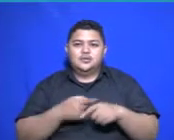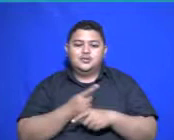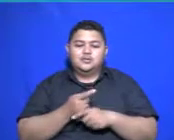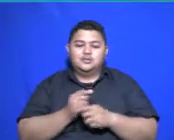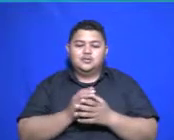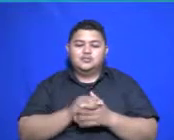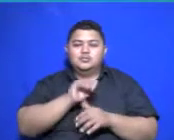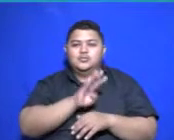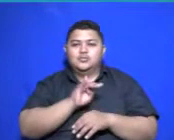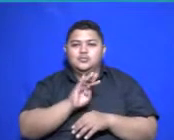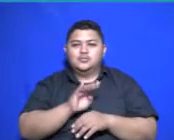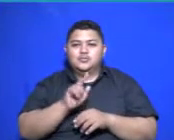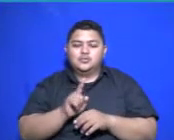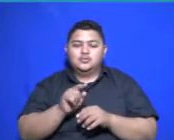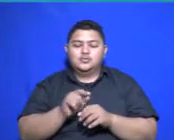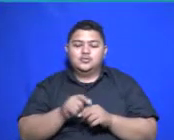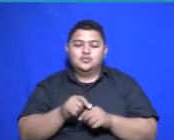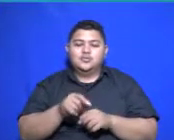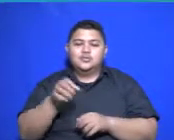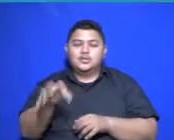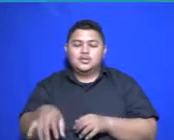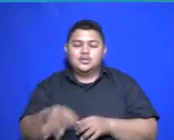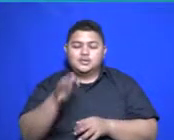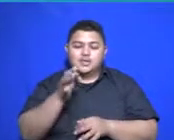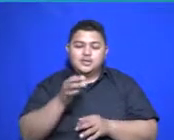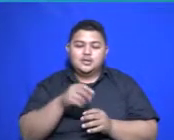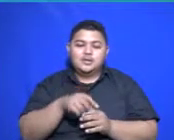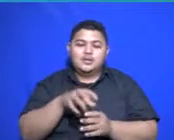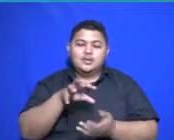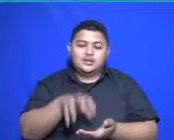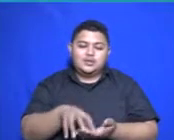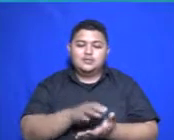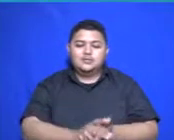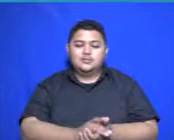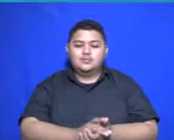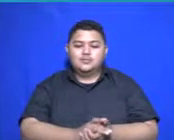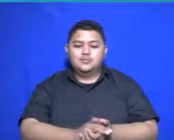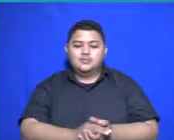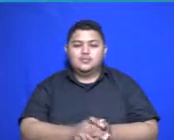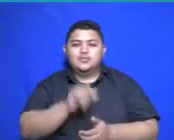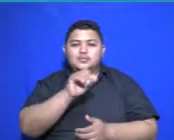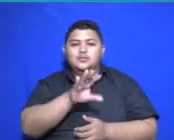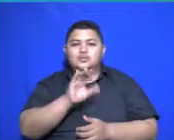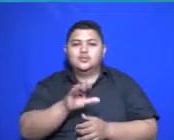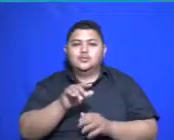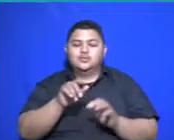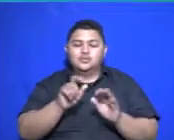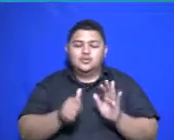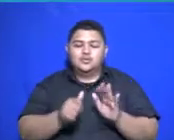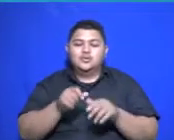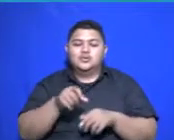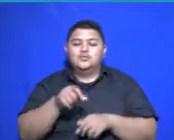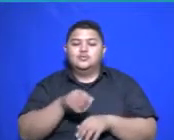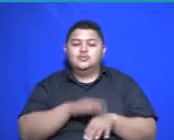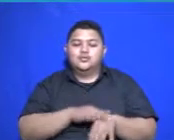ada 441 desa adat selama 4 tahun. Kemudian cagar budaya dikelola ada 5.556 cagar budaya.